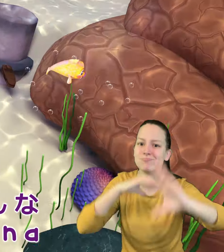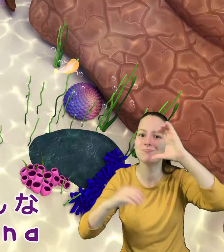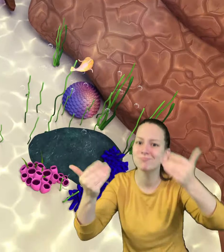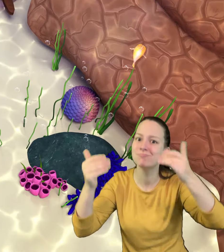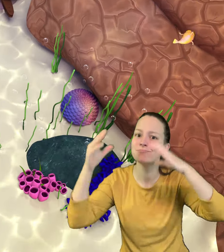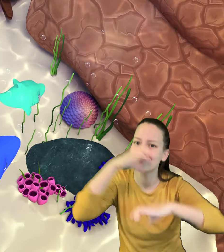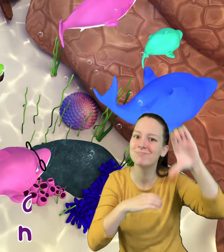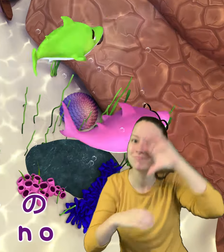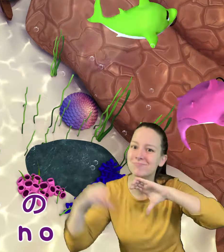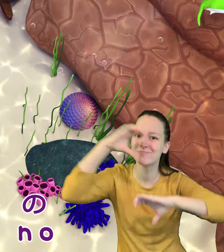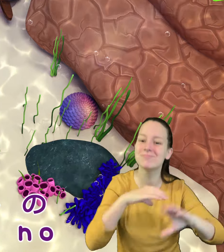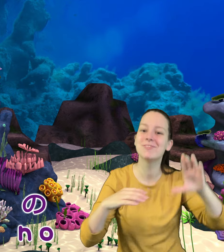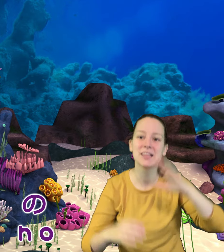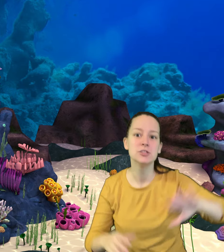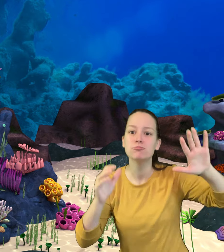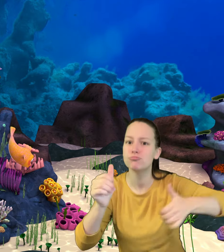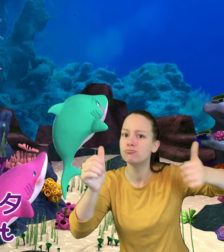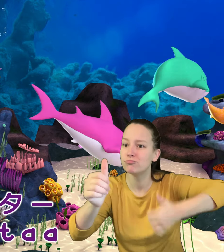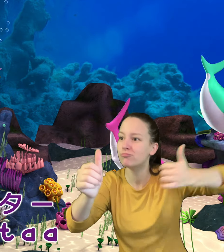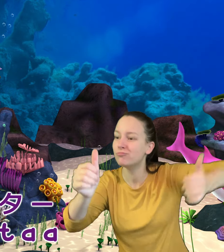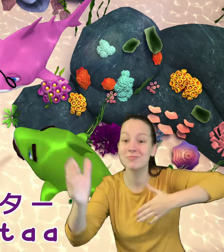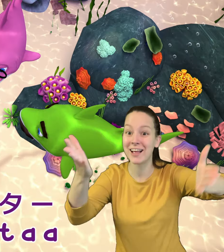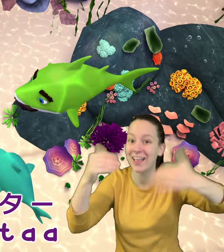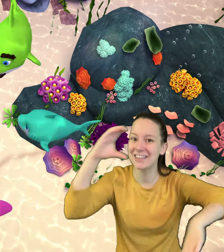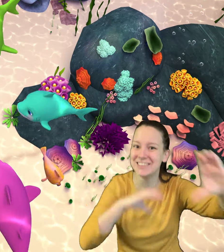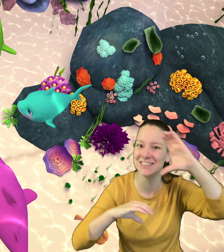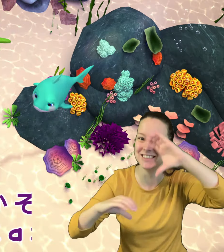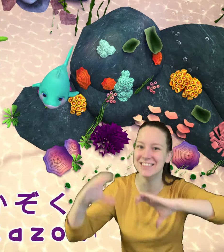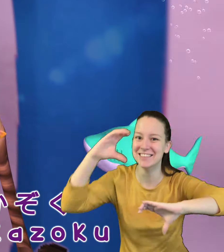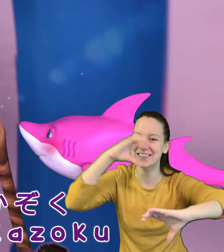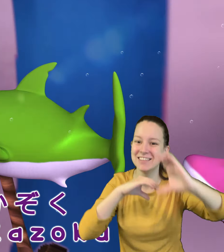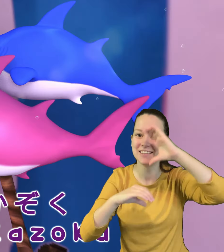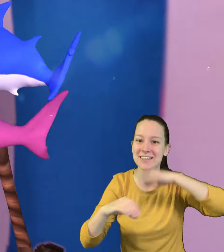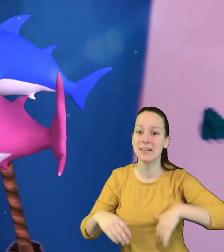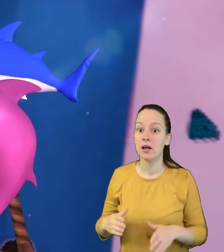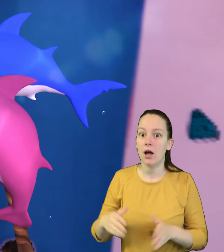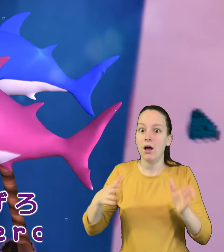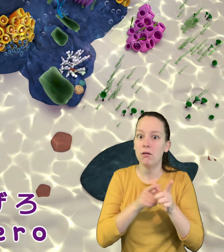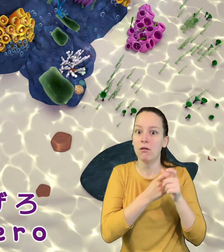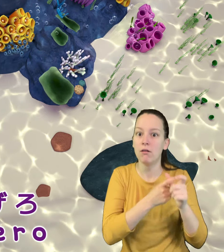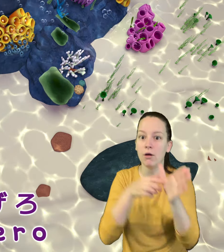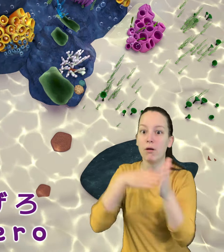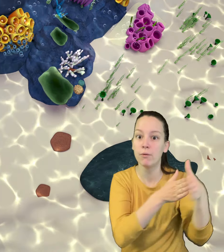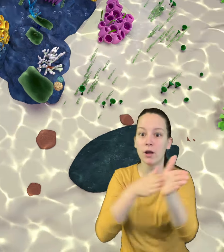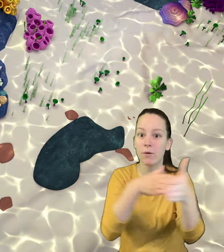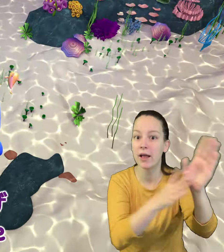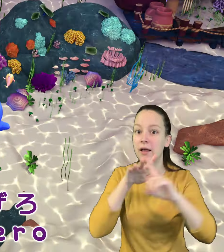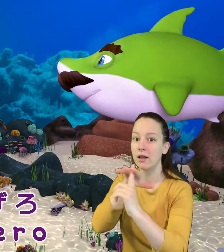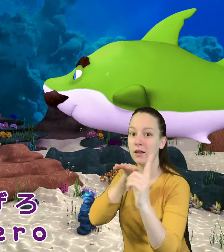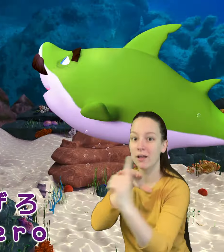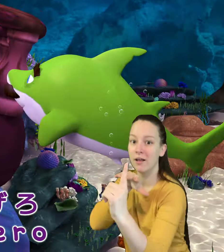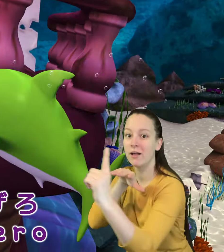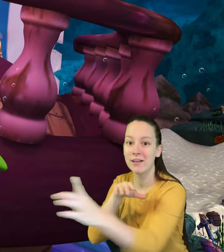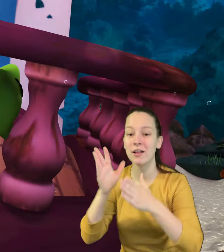みんな海の半ため家族逃げろ